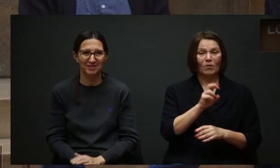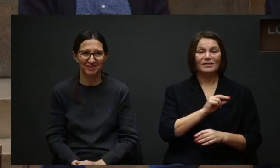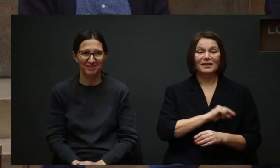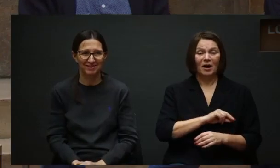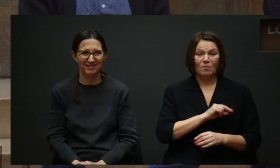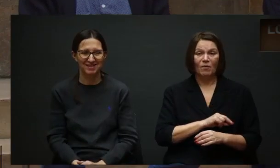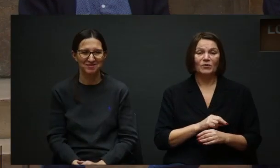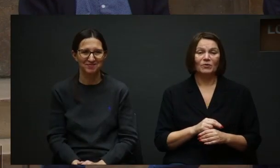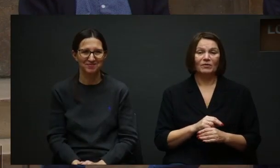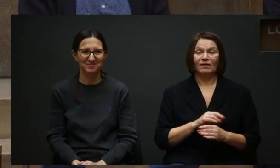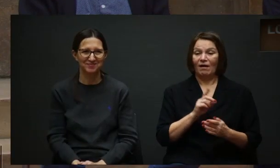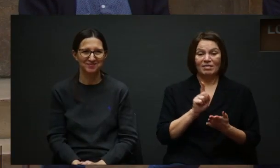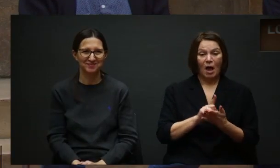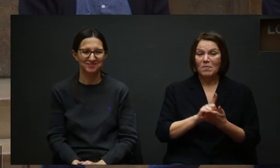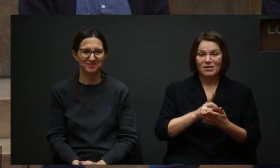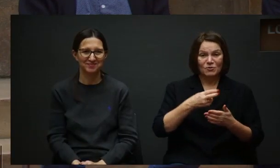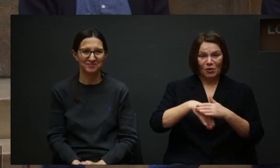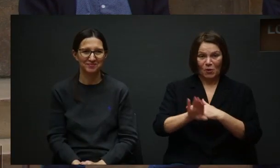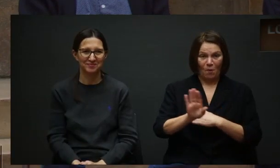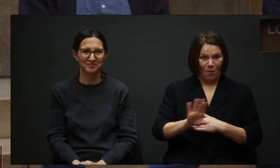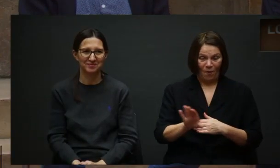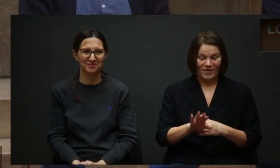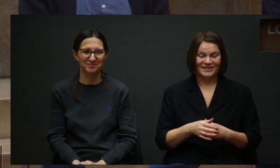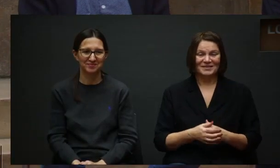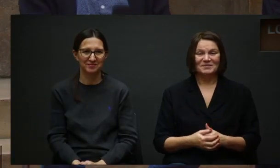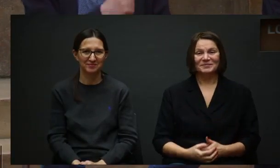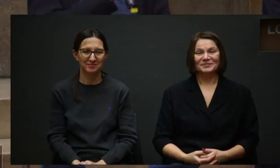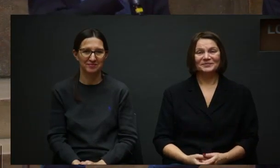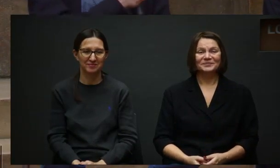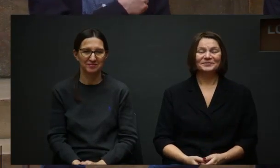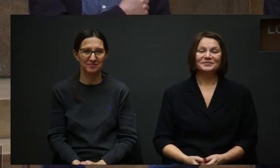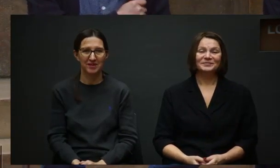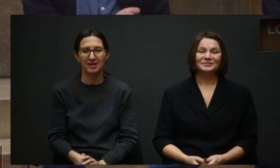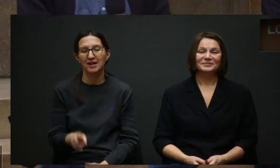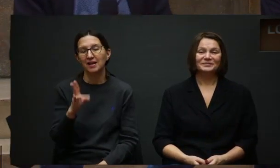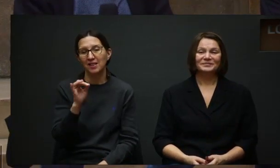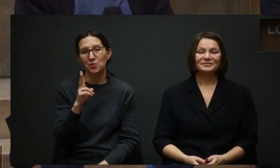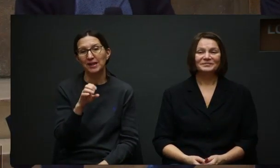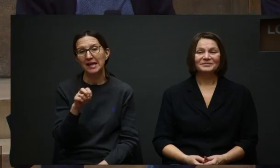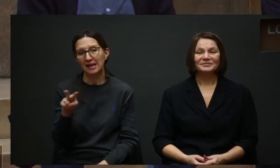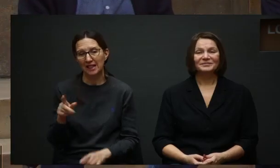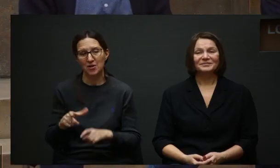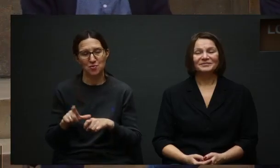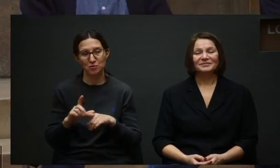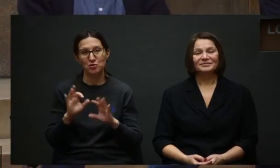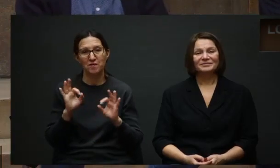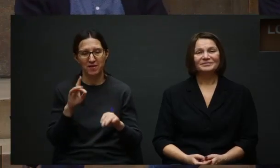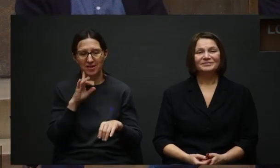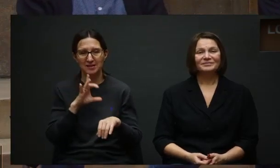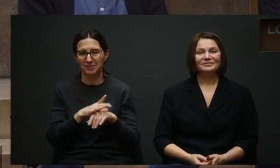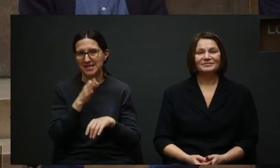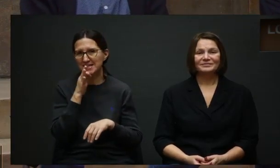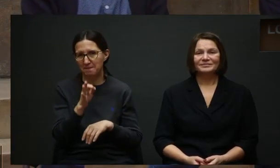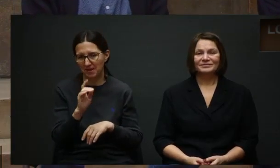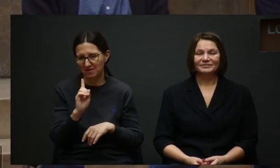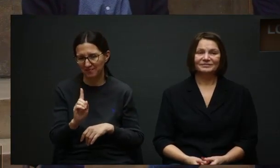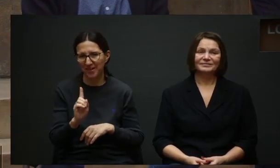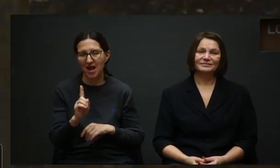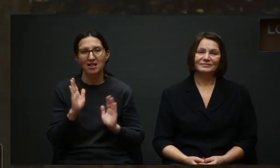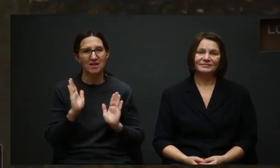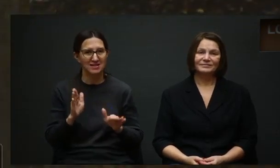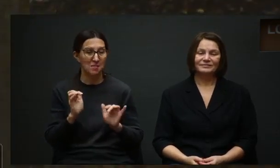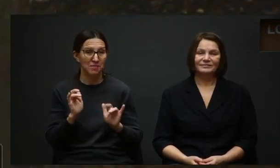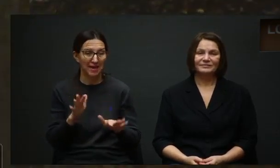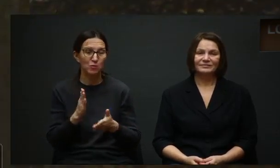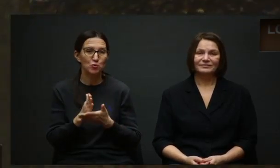и на пенсию все не уходят и не уходят. Но Кирилл очень верно заметил вещь. На самом